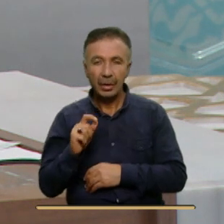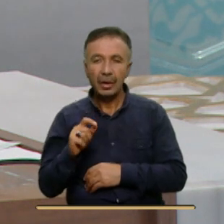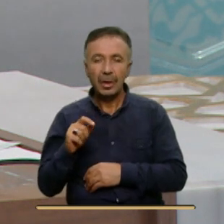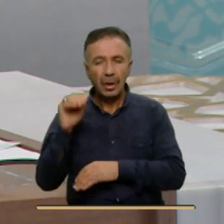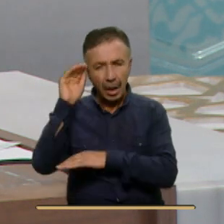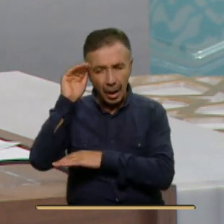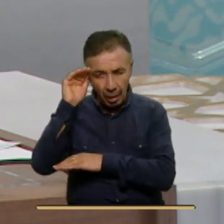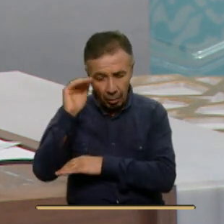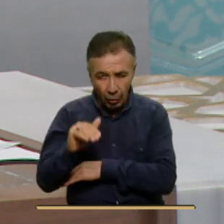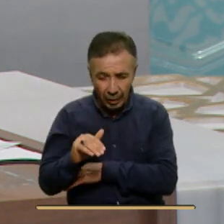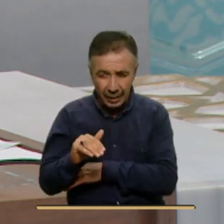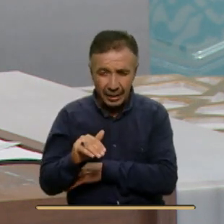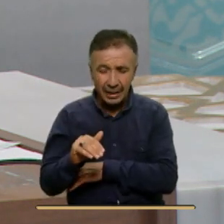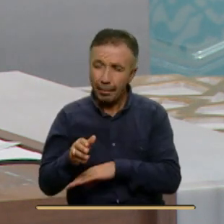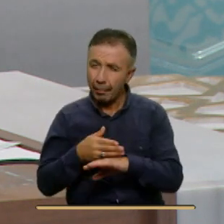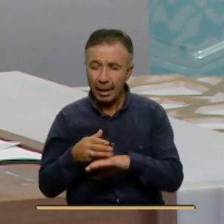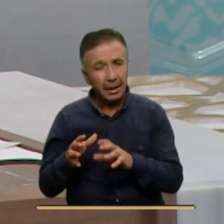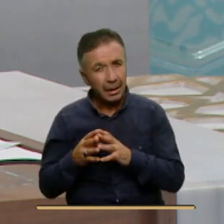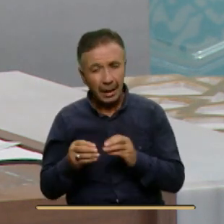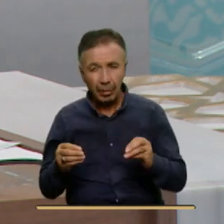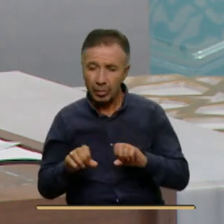kalmamış, ticareti kar etmemiş,